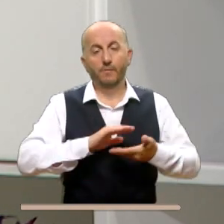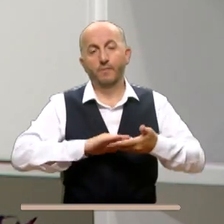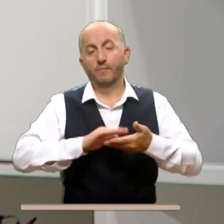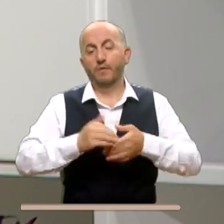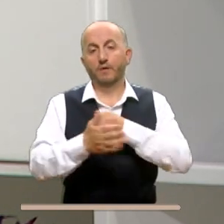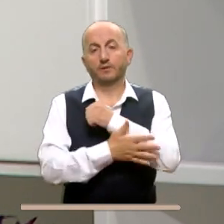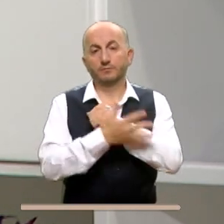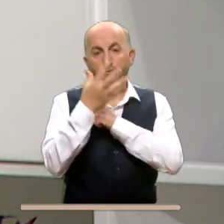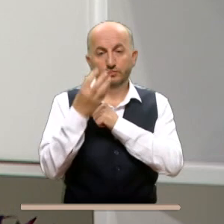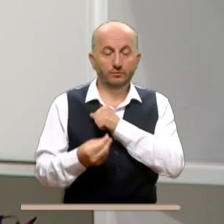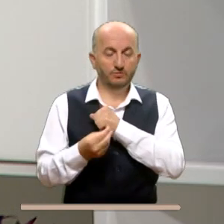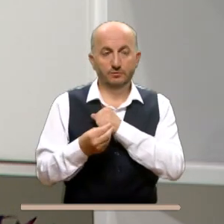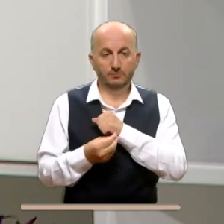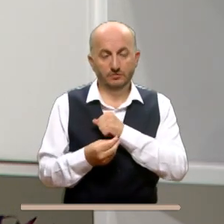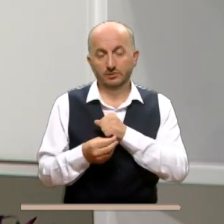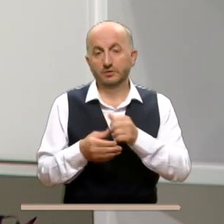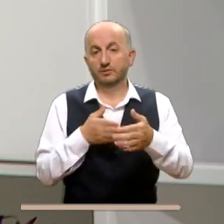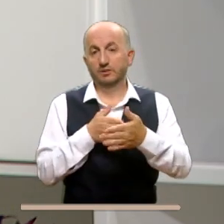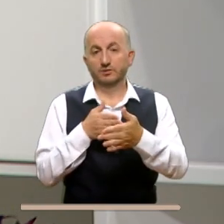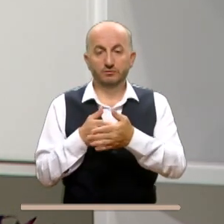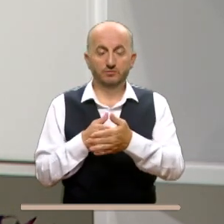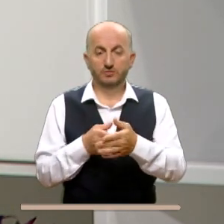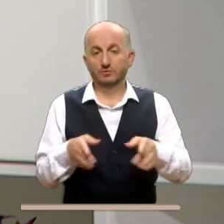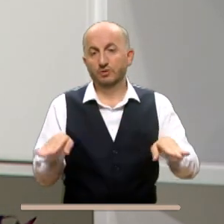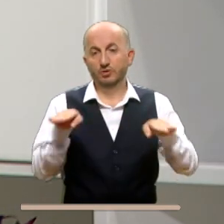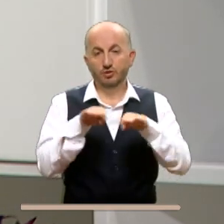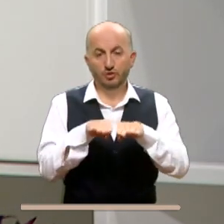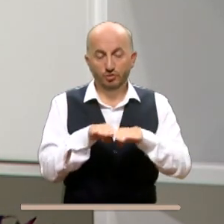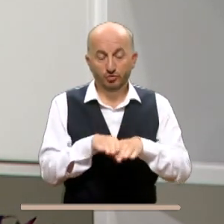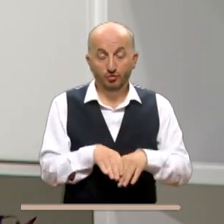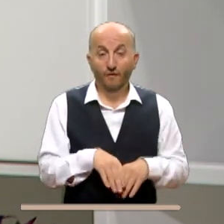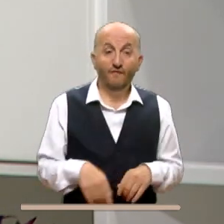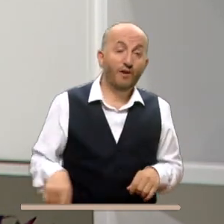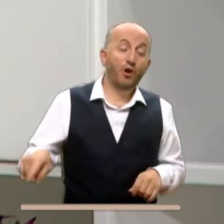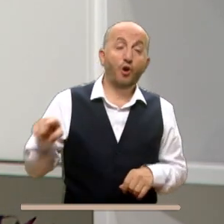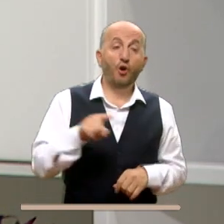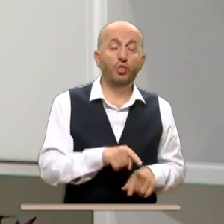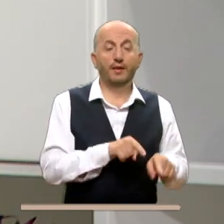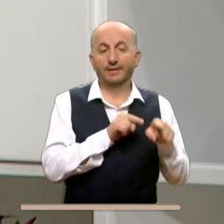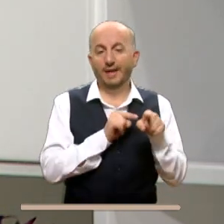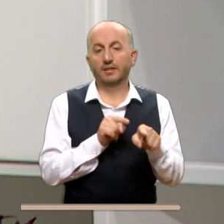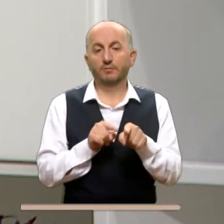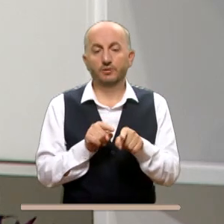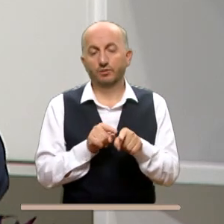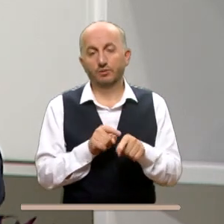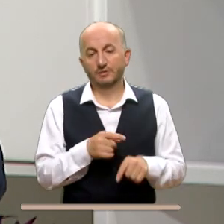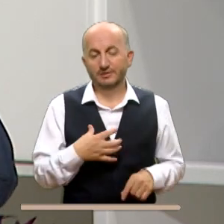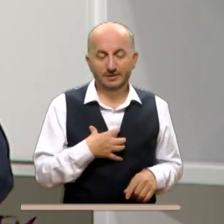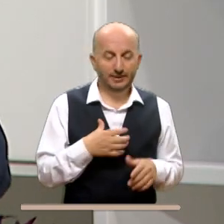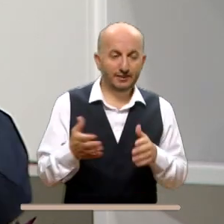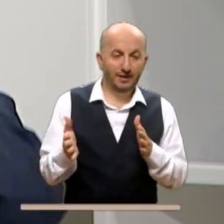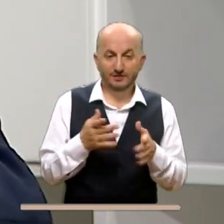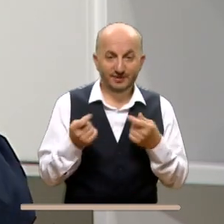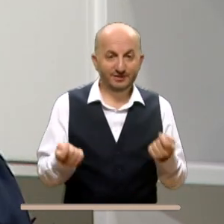arkadaşına yardımcı olabilecek akran danışmanlıkları eşleştiriyoruz. Ve onlar takip ediliyor. Hı hı. Hadi siz kendi aranızda